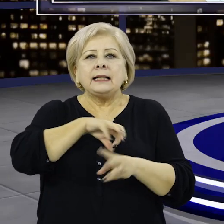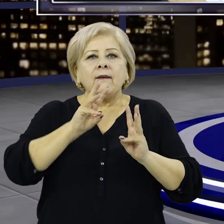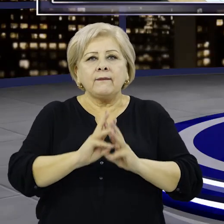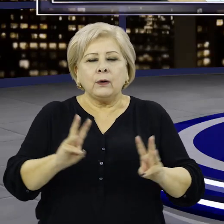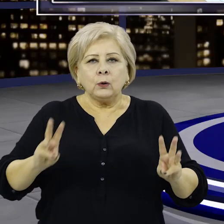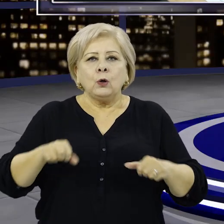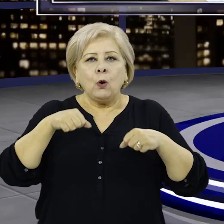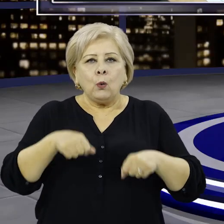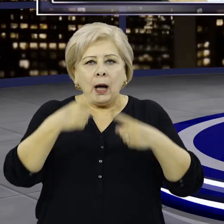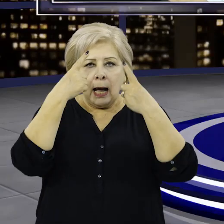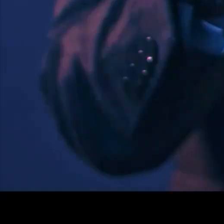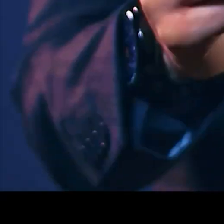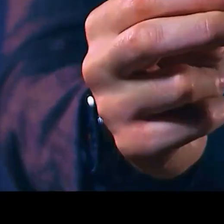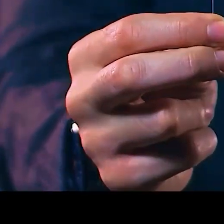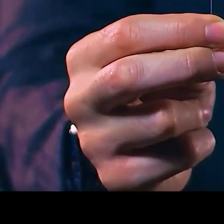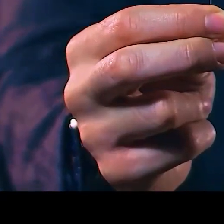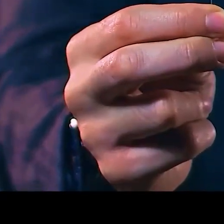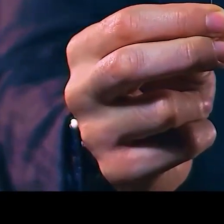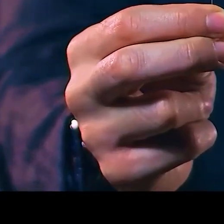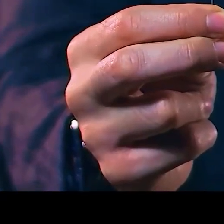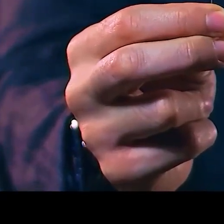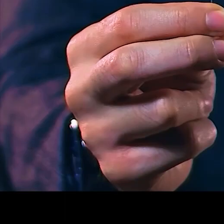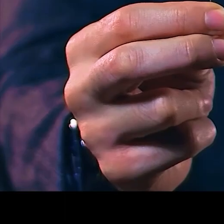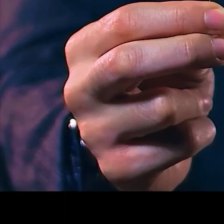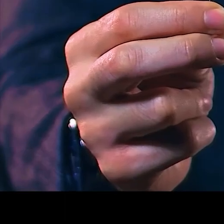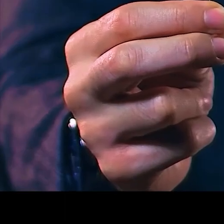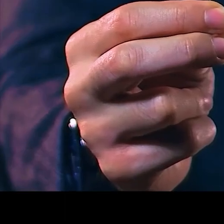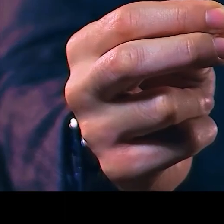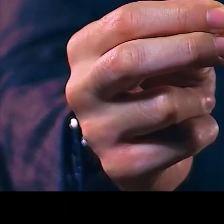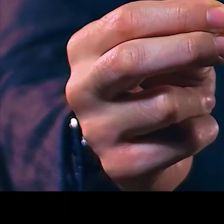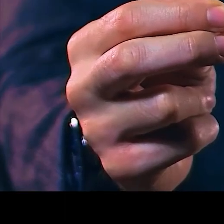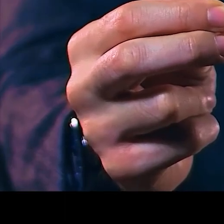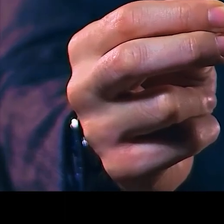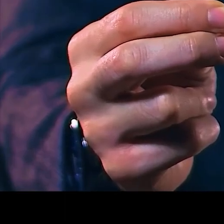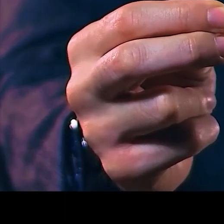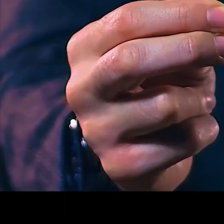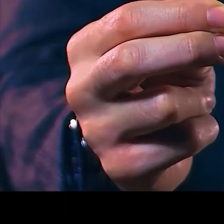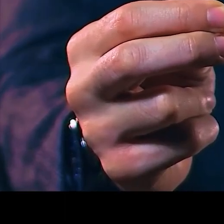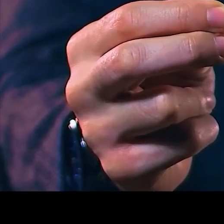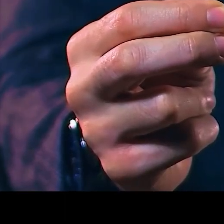vazirligining huquqiy axborot Telegram kanaliga a'zo bo'ling. Yana ko'rishguncha, omon bo'ling.